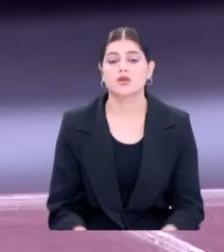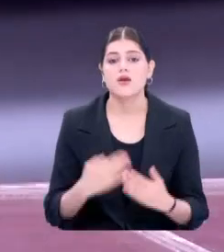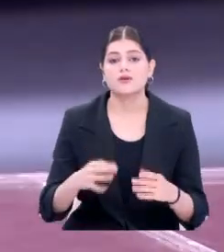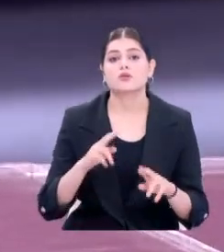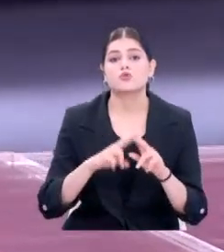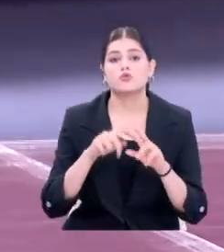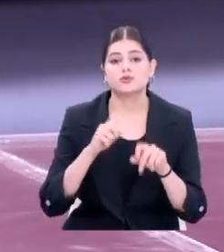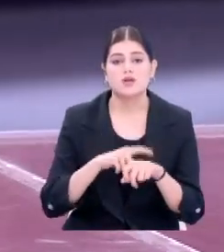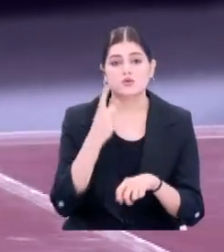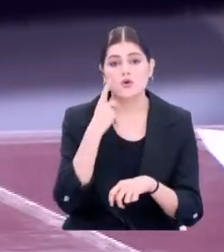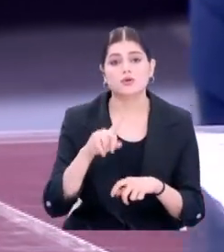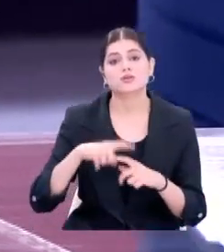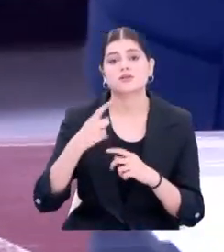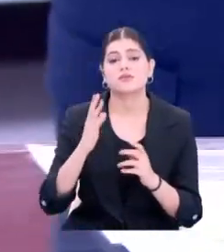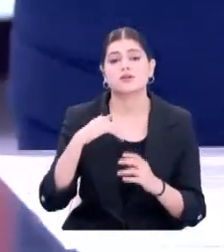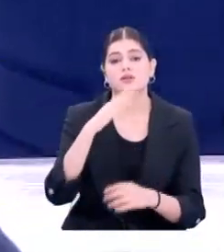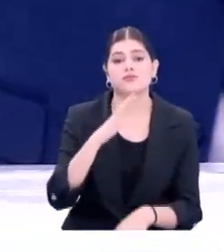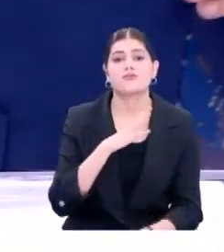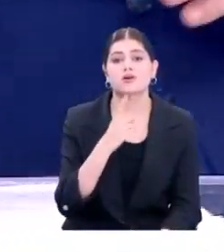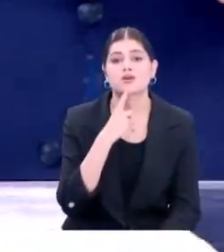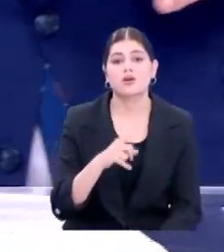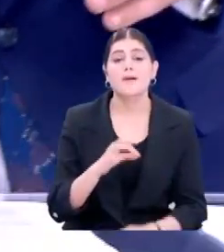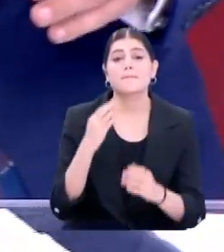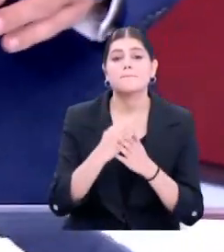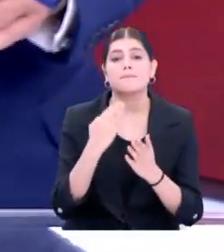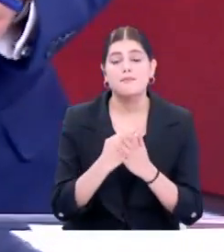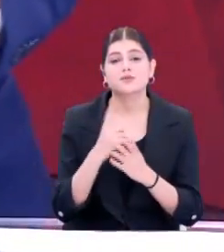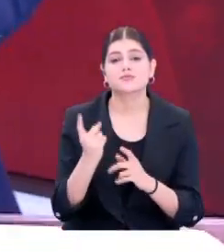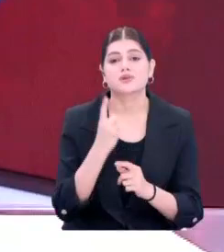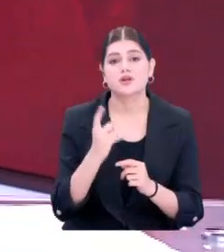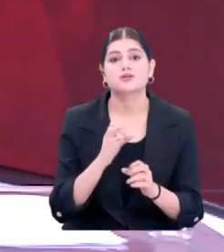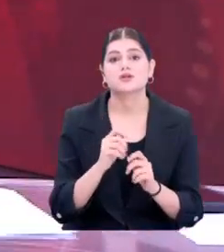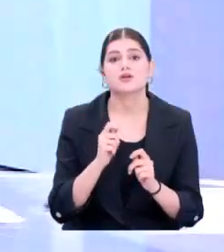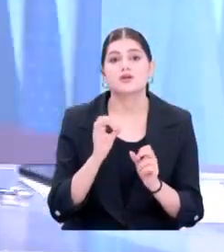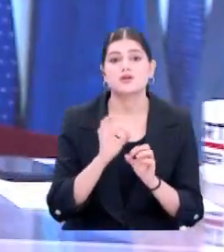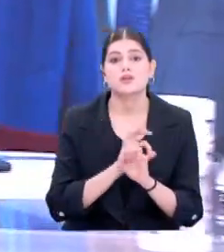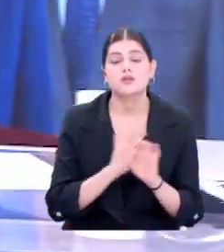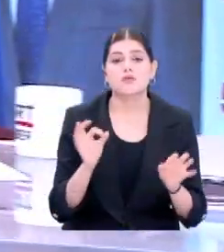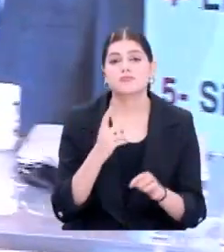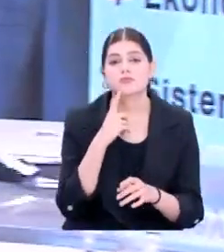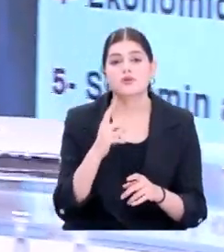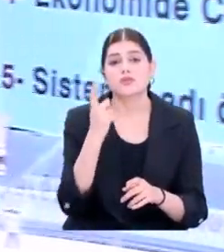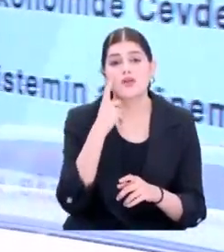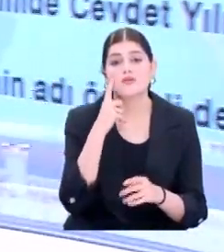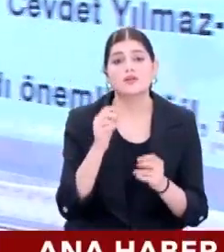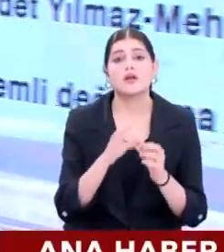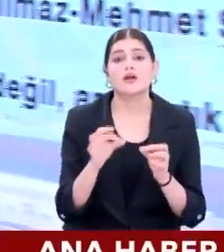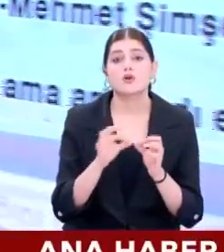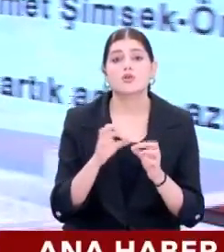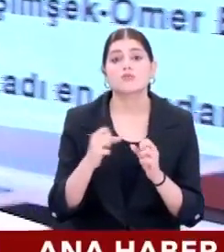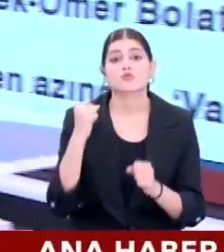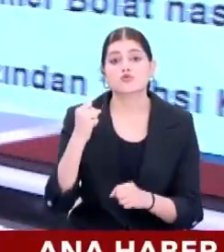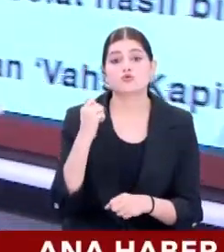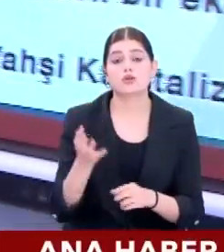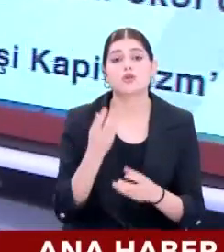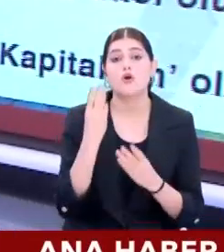Evet kum saatini gördük sırada bir grafiğimiz var Efendim başlığı biraz iddialı attım açılışta da söyledim devletlerin ekonomik gücün